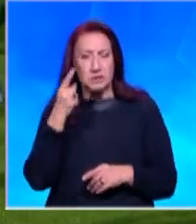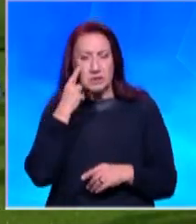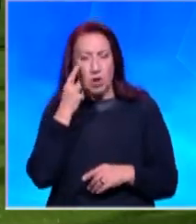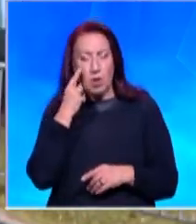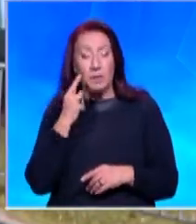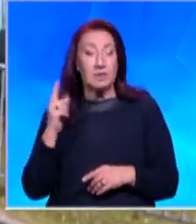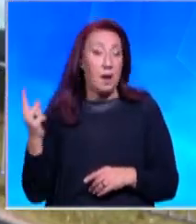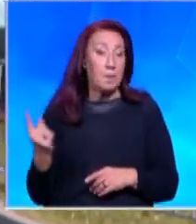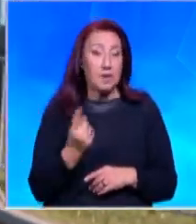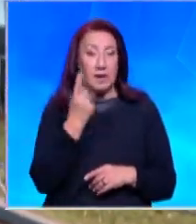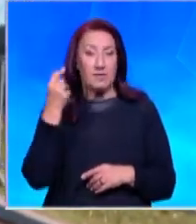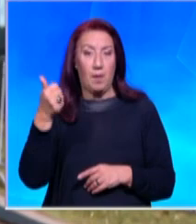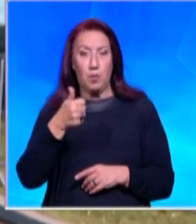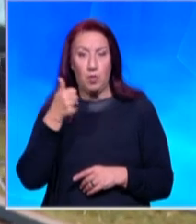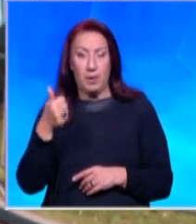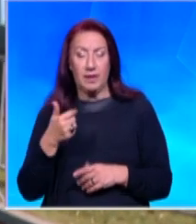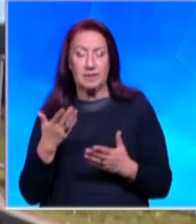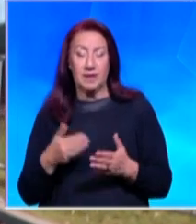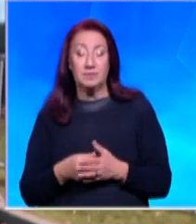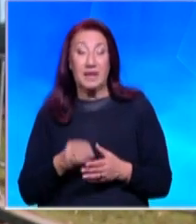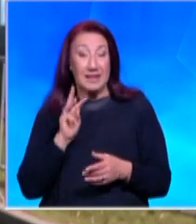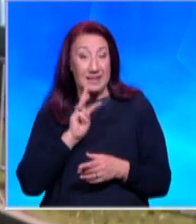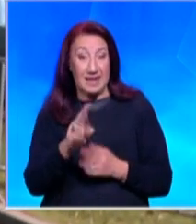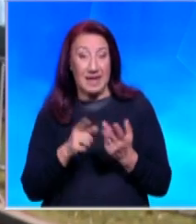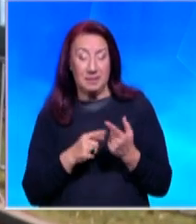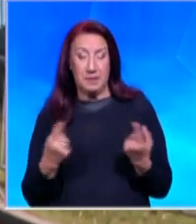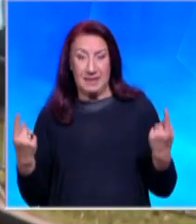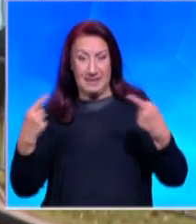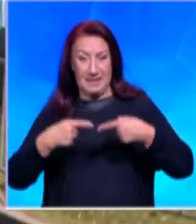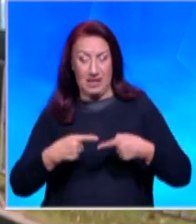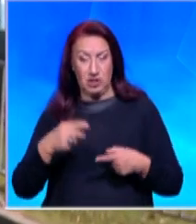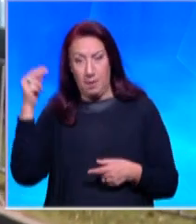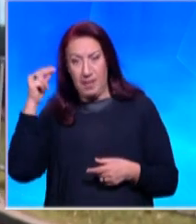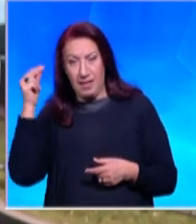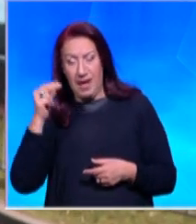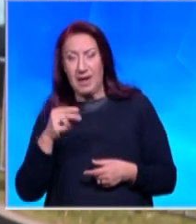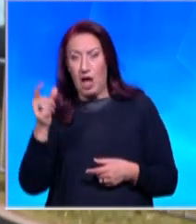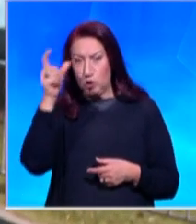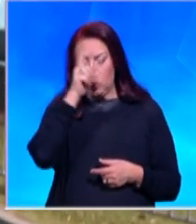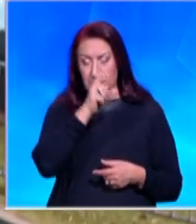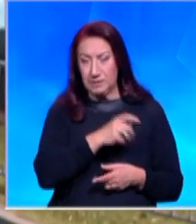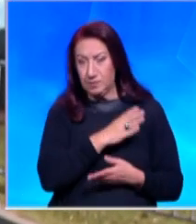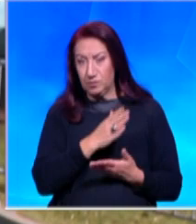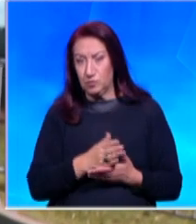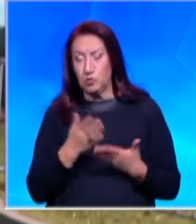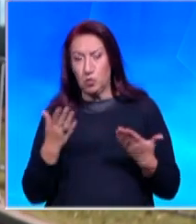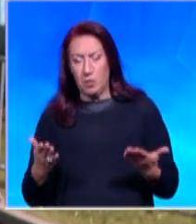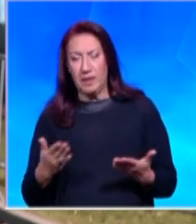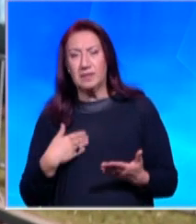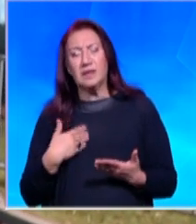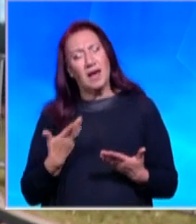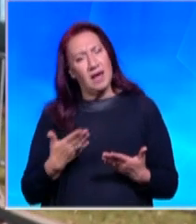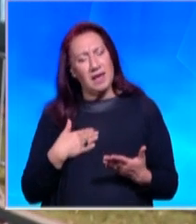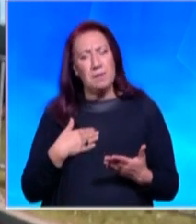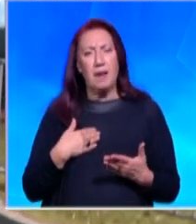победа в 13-тия сблъсък между тимове от България и Турция. До момента 4 равенства и 8 загуби. Дали това ще се случи? Отговорът тази вечер от 21:30